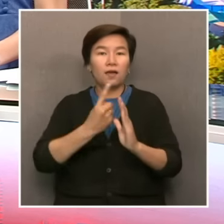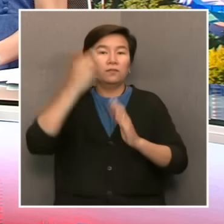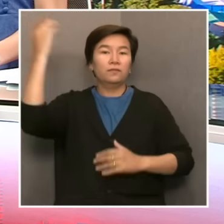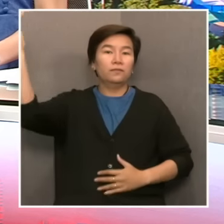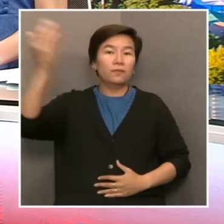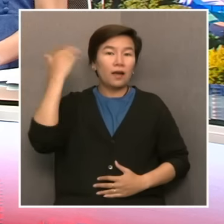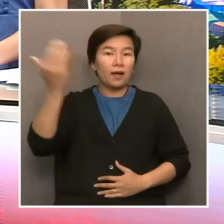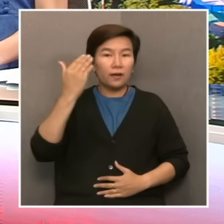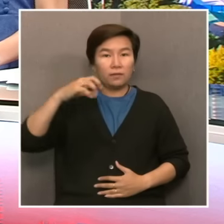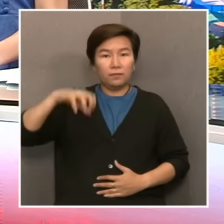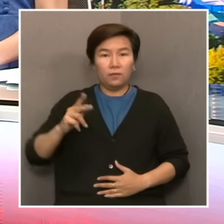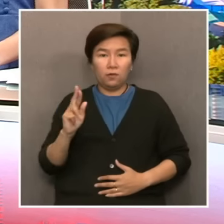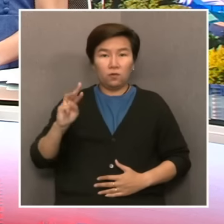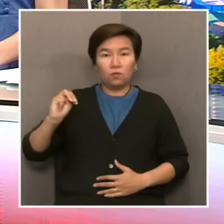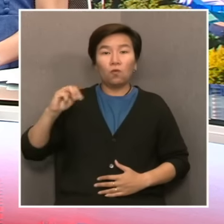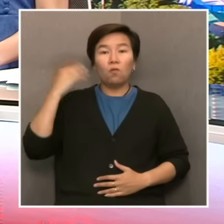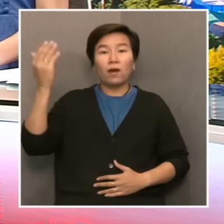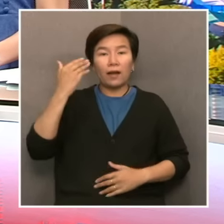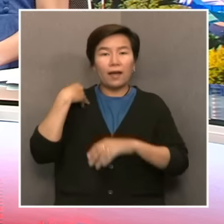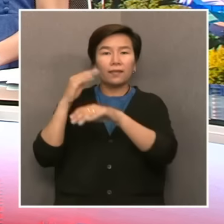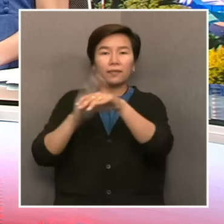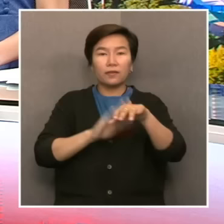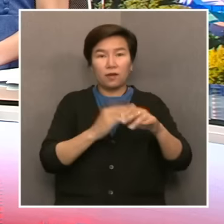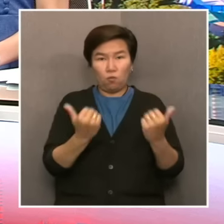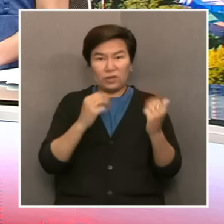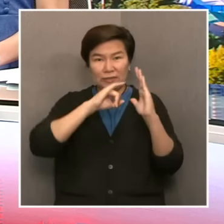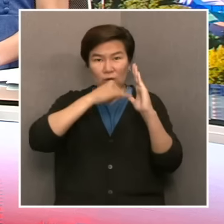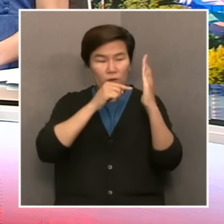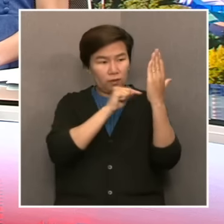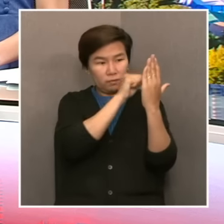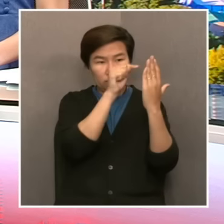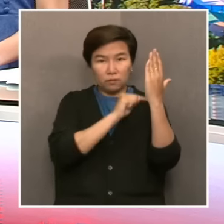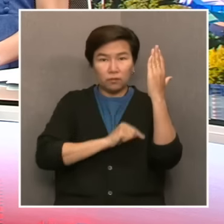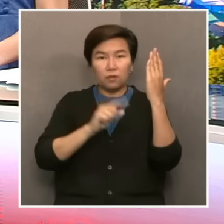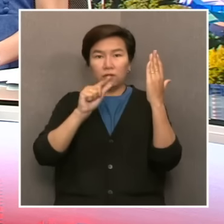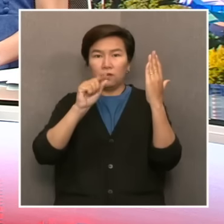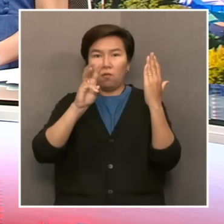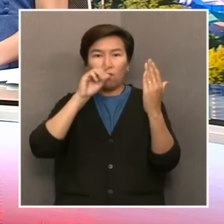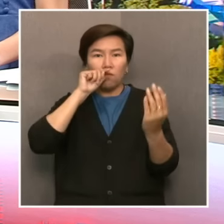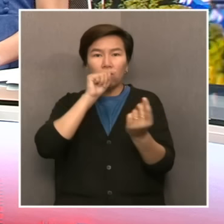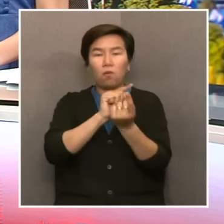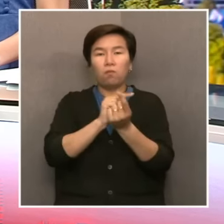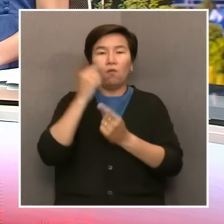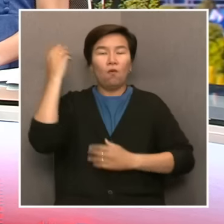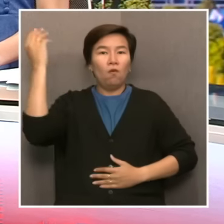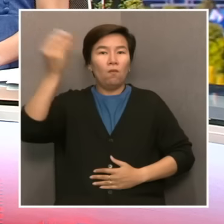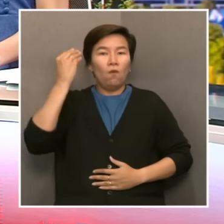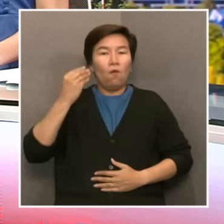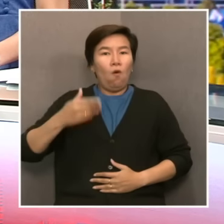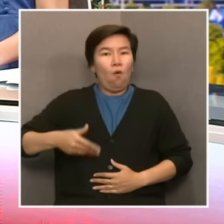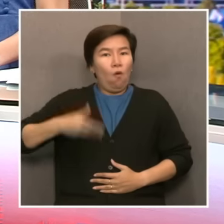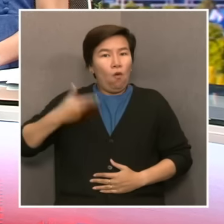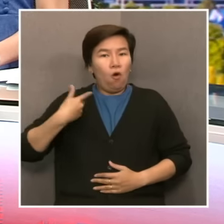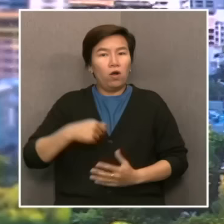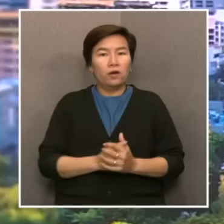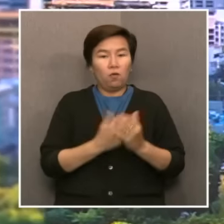นิยมวิทยาประกาศเตือนนะคะว่าวันนี้26จังหวัดรับมือพายุฤดูร้อนที่จะเกิดขึ้นต่อเนื่องไปจนถึงวันที่7พฤษภา